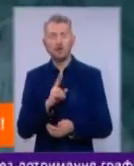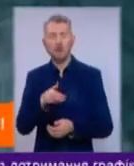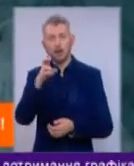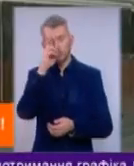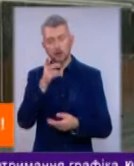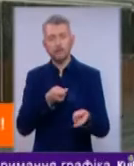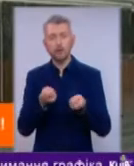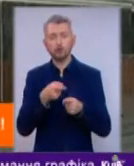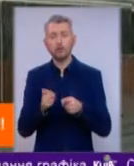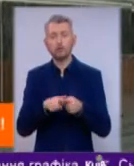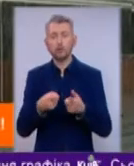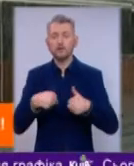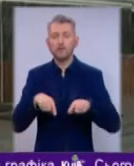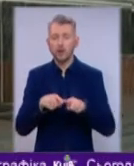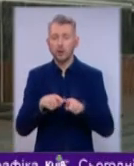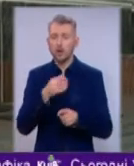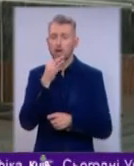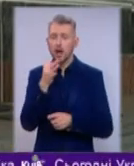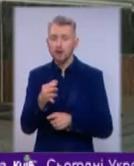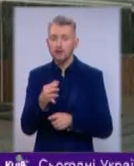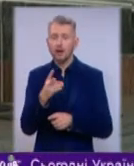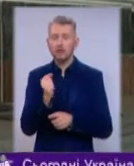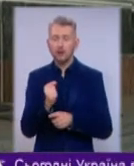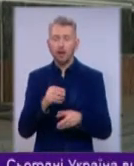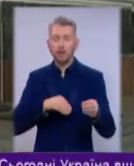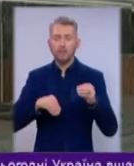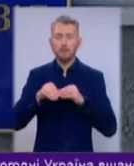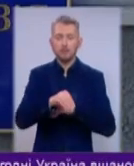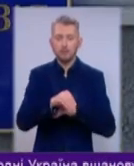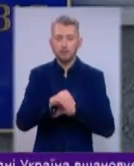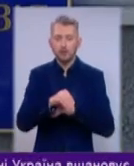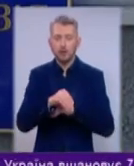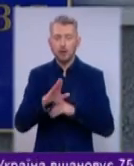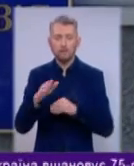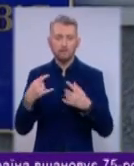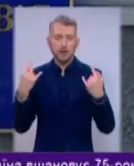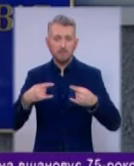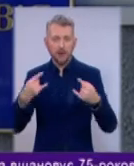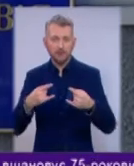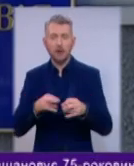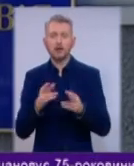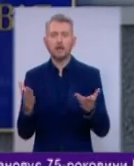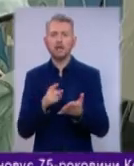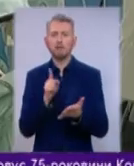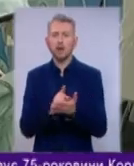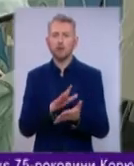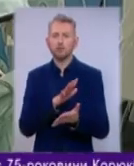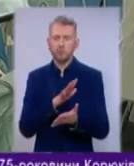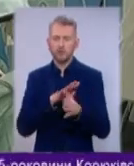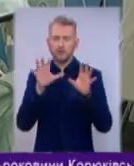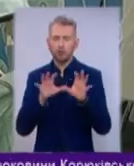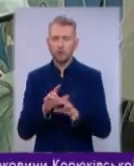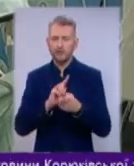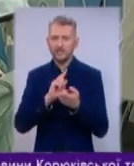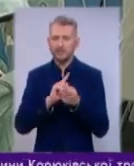держава регулює цю сферу? Реакція на трансплантологів, донорські органи в медіа. Якими мають бути законодавчі зміни з